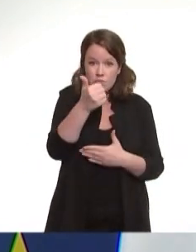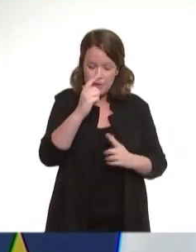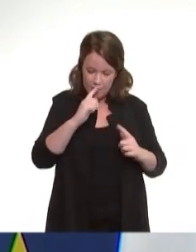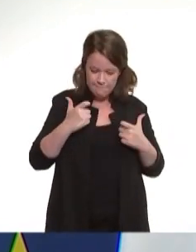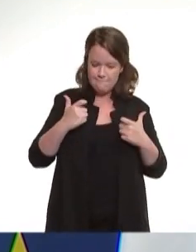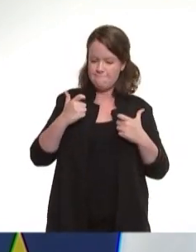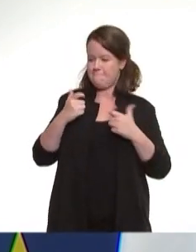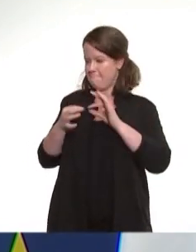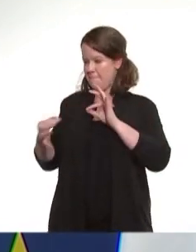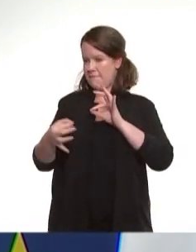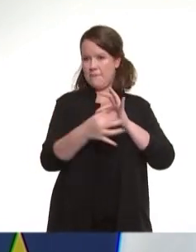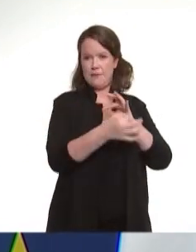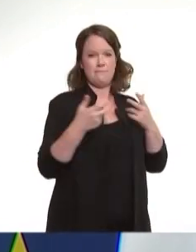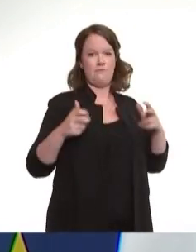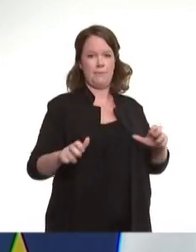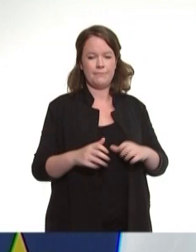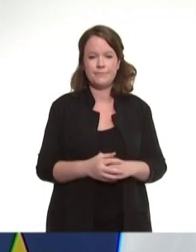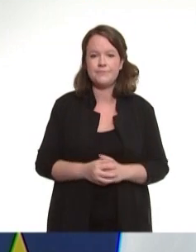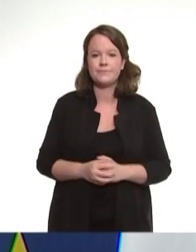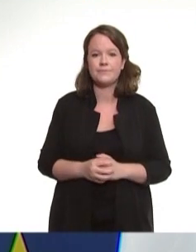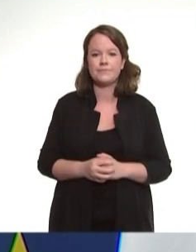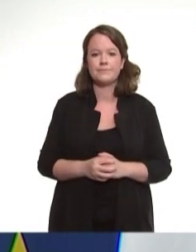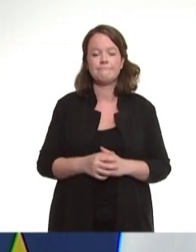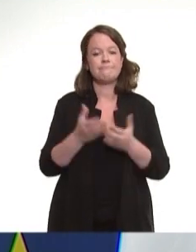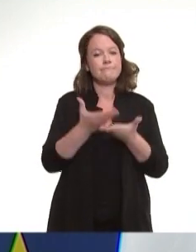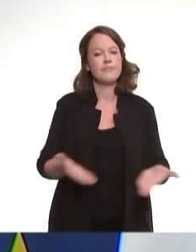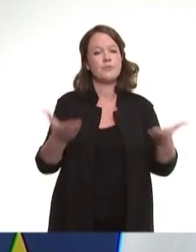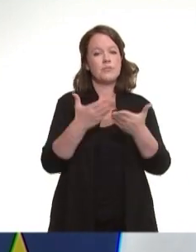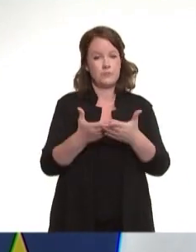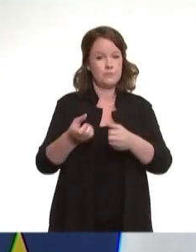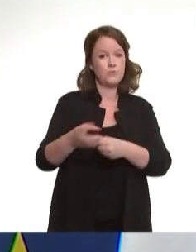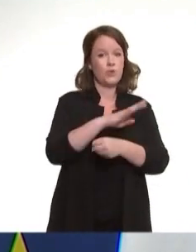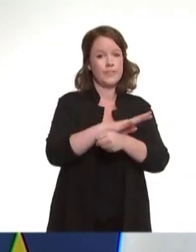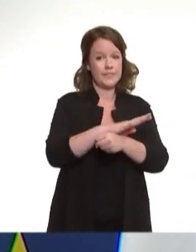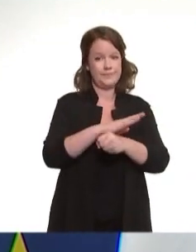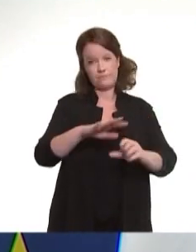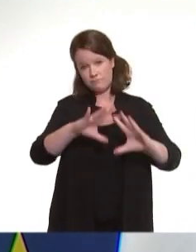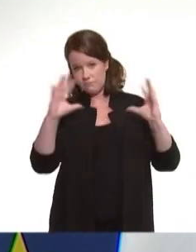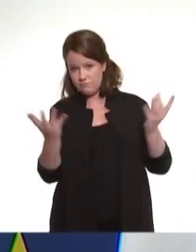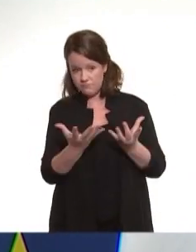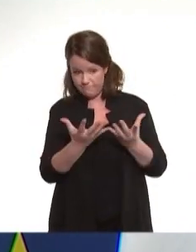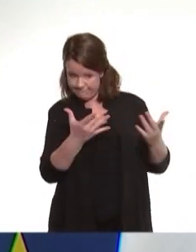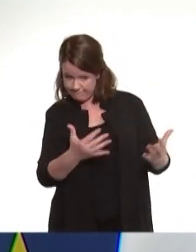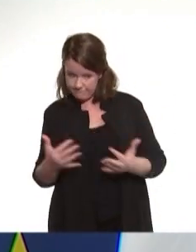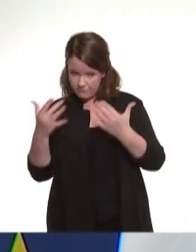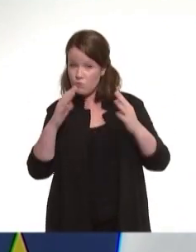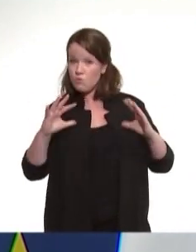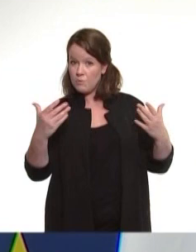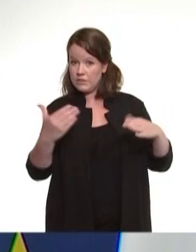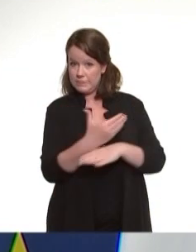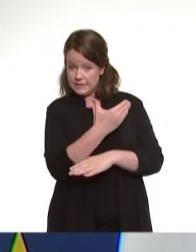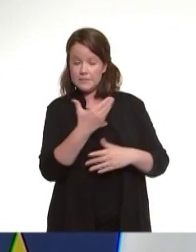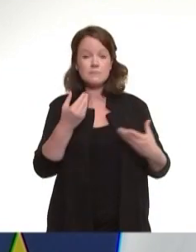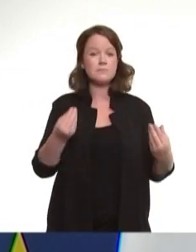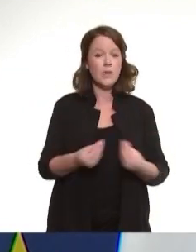autour de nous un point épidémiologique d'abord la situation sanitaire continuent hélas de se dégrader en